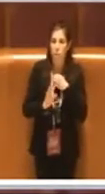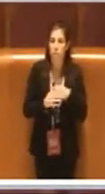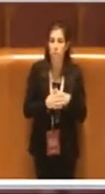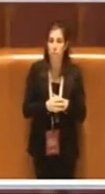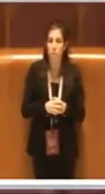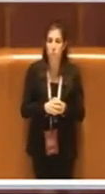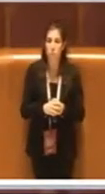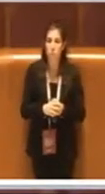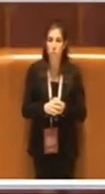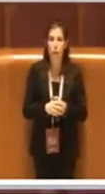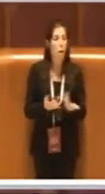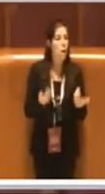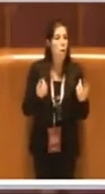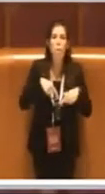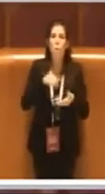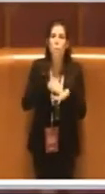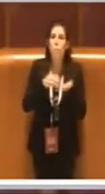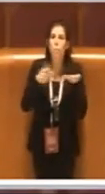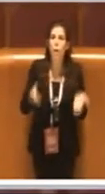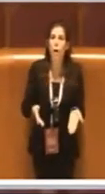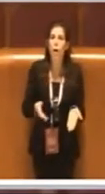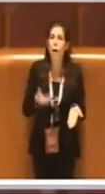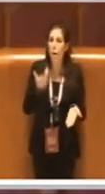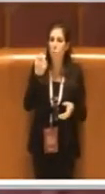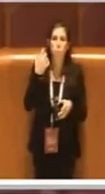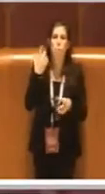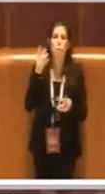che noi siamo qui per fare la cosa giusta.